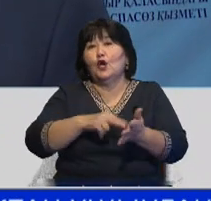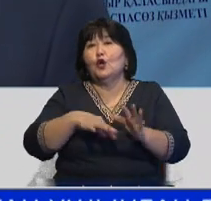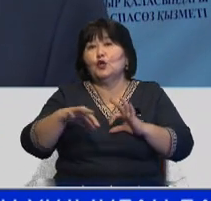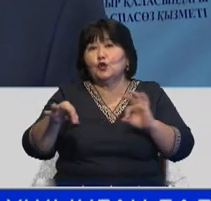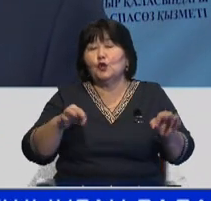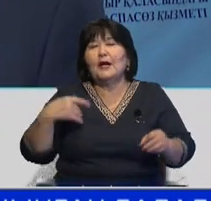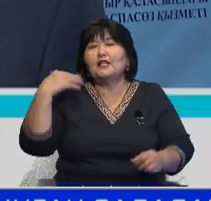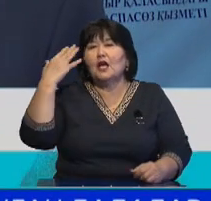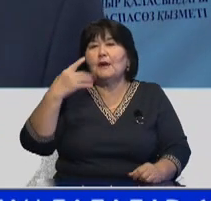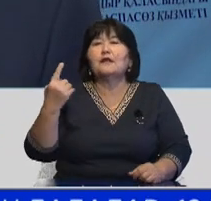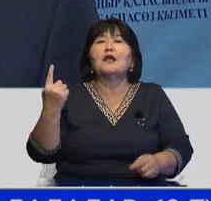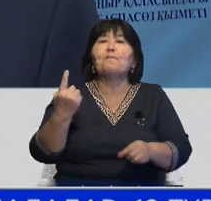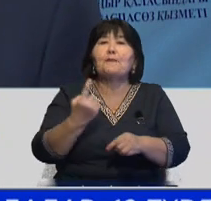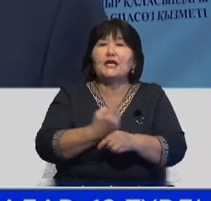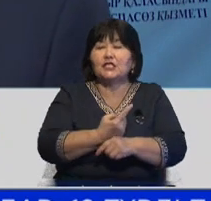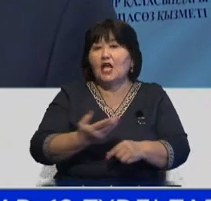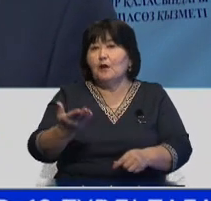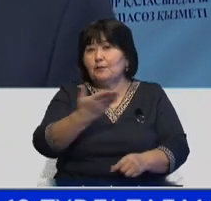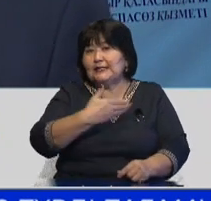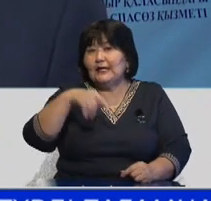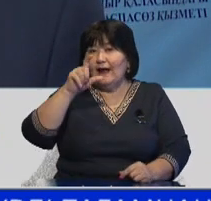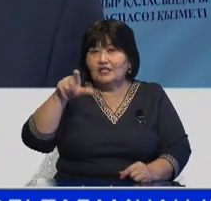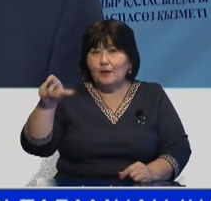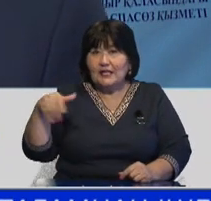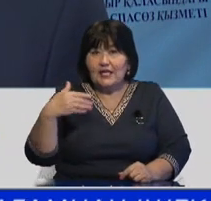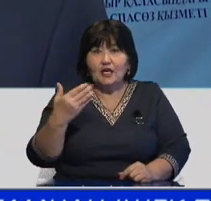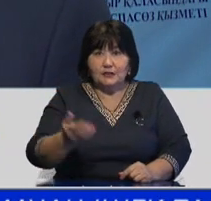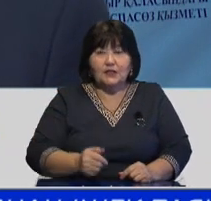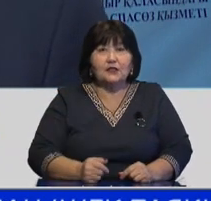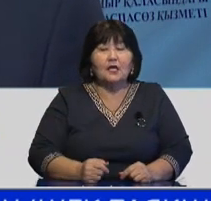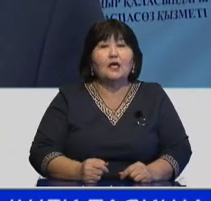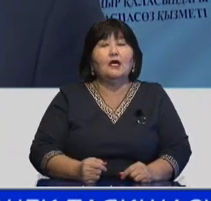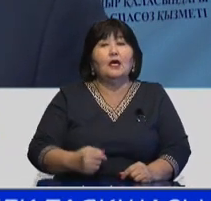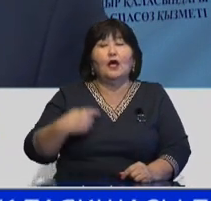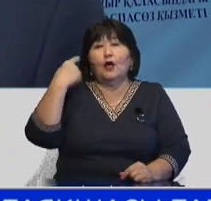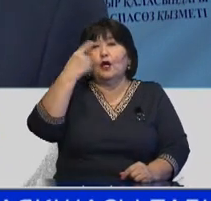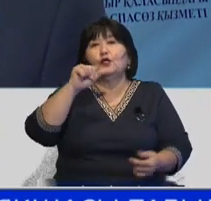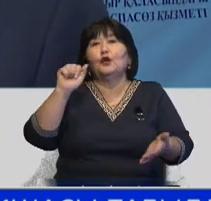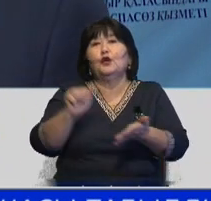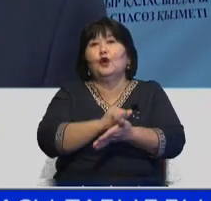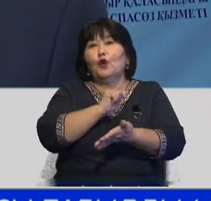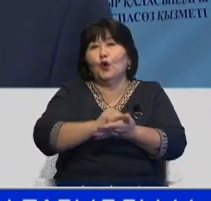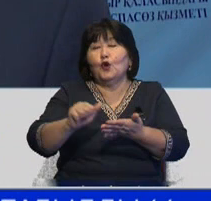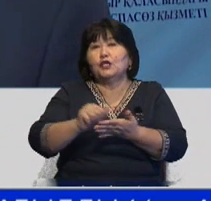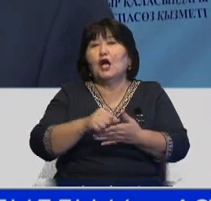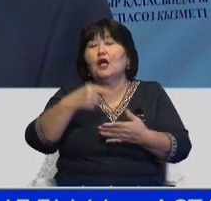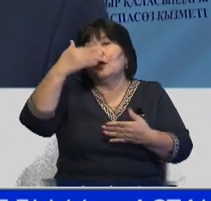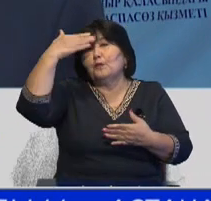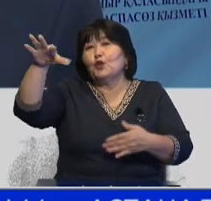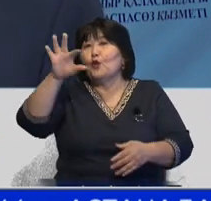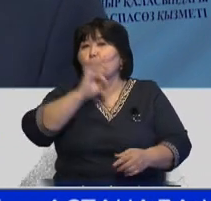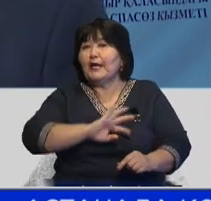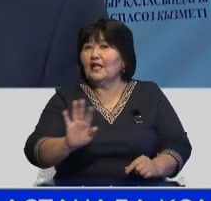жобаның мақсаты біріншіден біздің азаматтарымыздың төл құжатты біреу